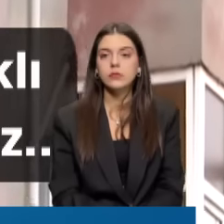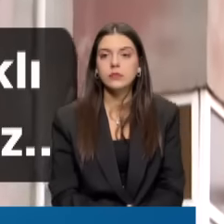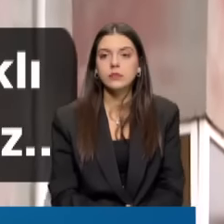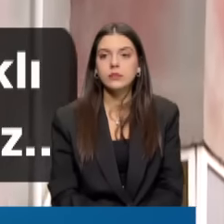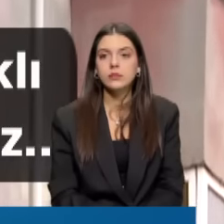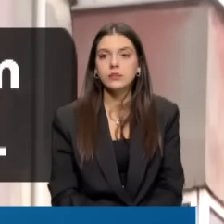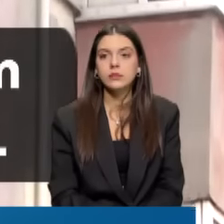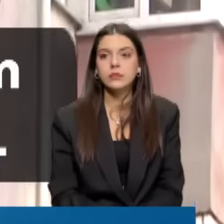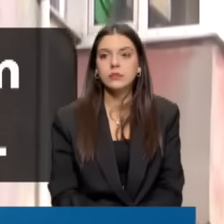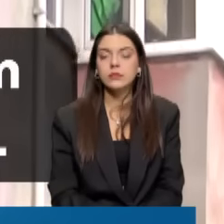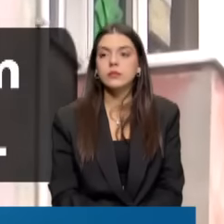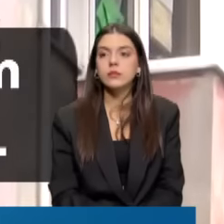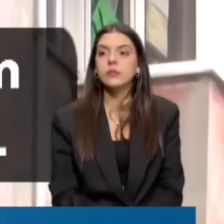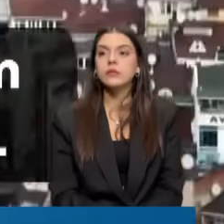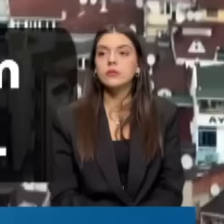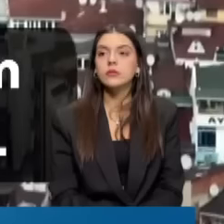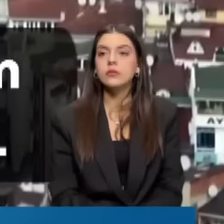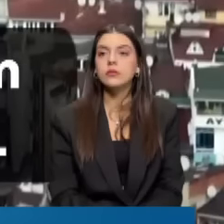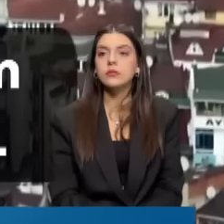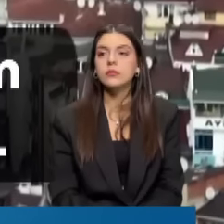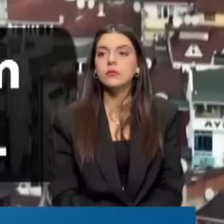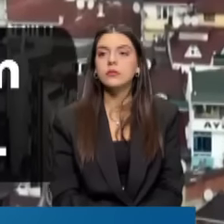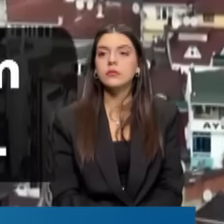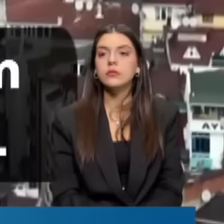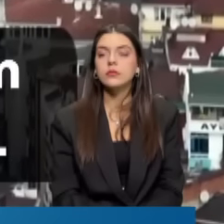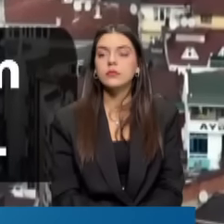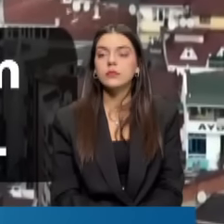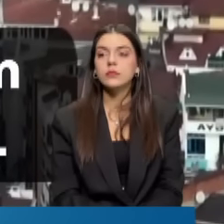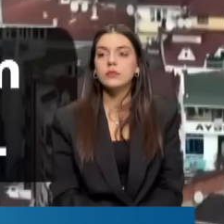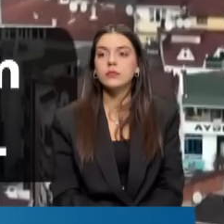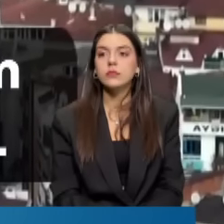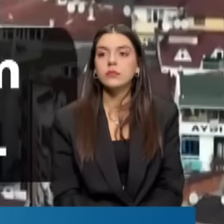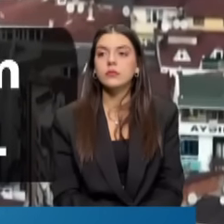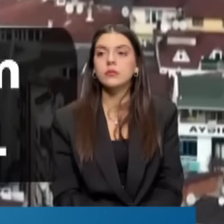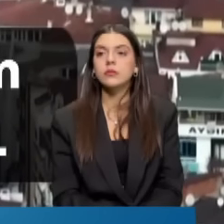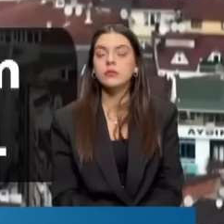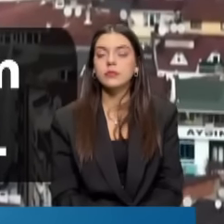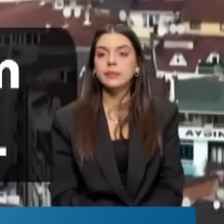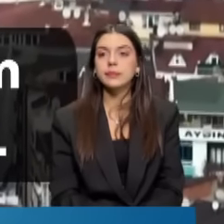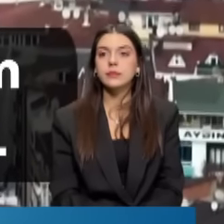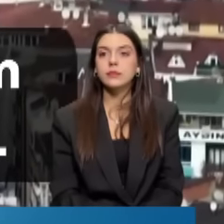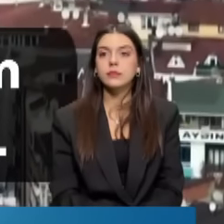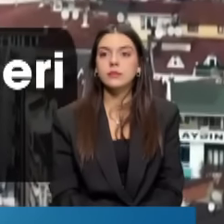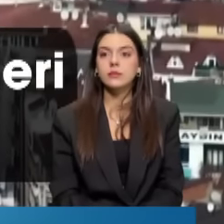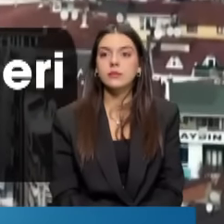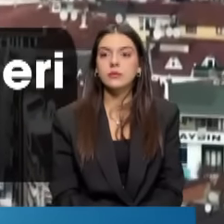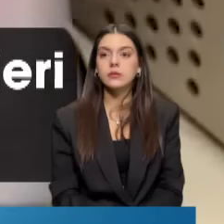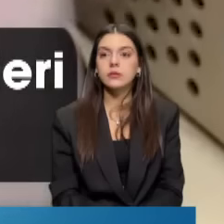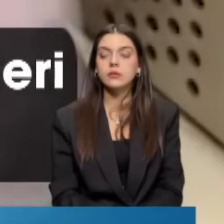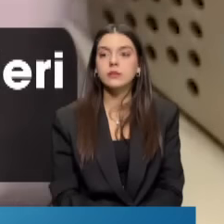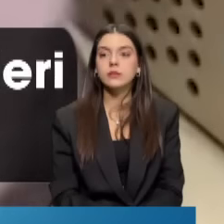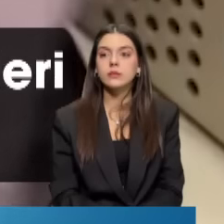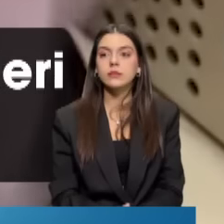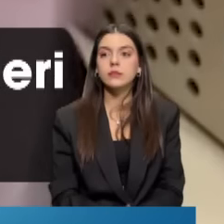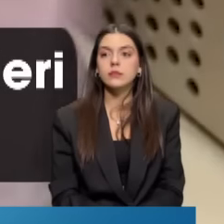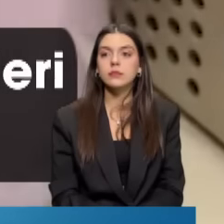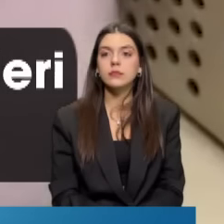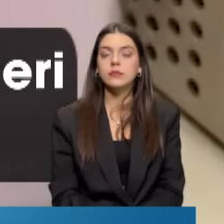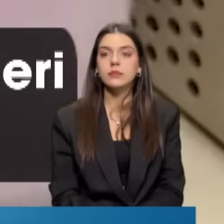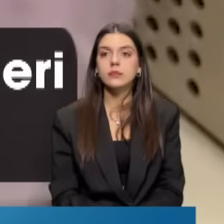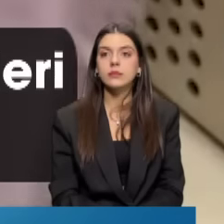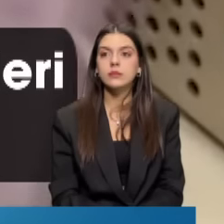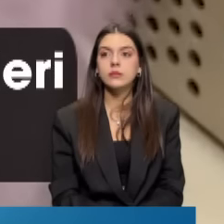bu vatandaşlarımız borçlanarak evini yenilemeyi kabul ediyor bizim yapmamız gereken tek şey bu vatandaşlarımıza düşük Eee